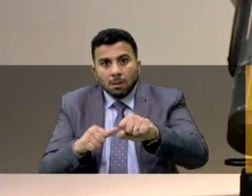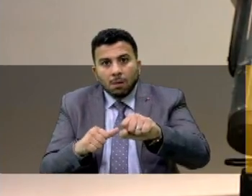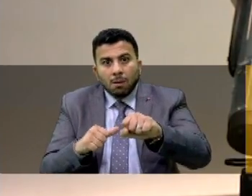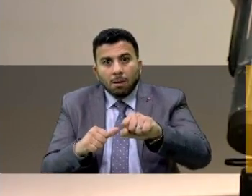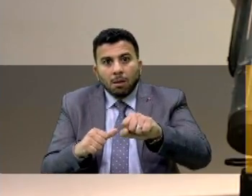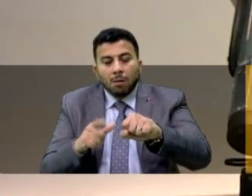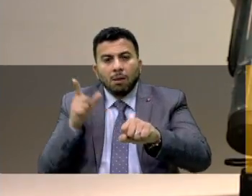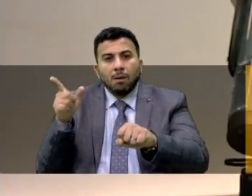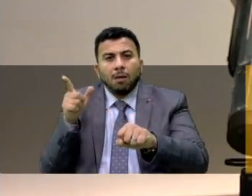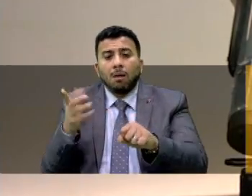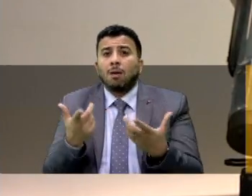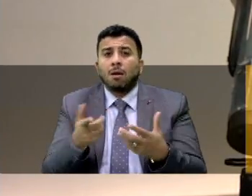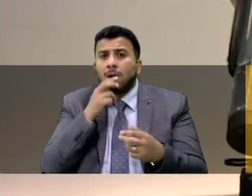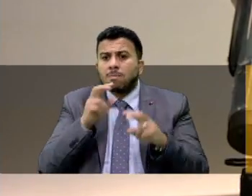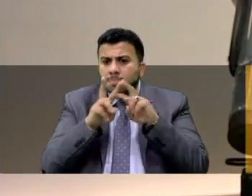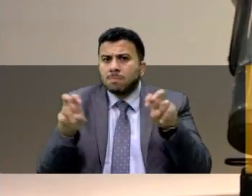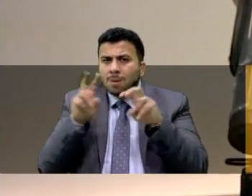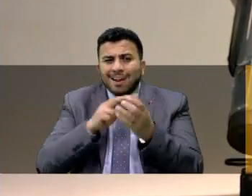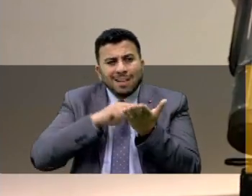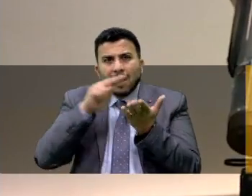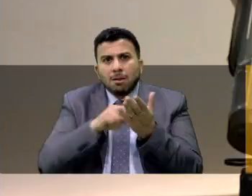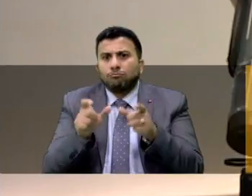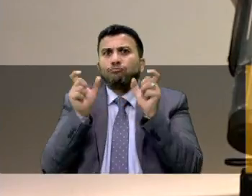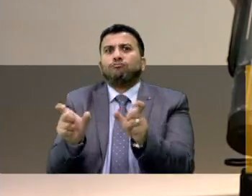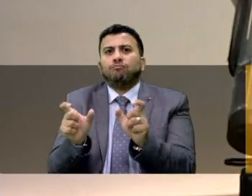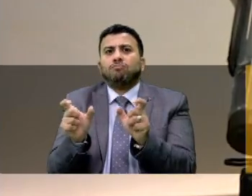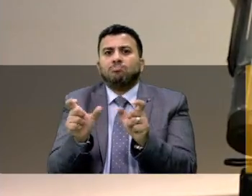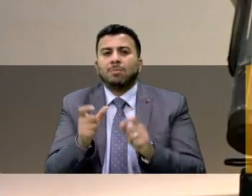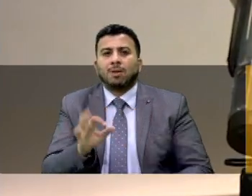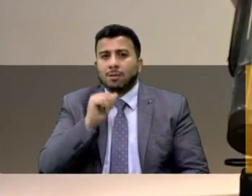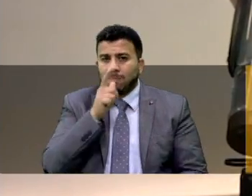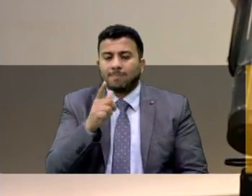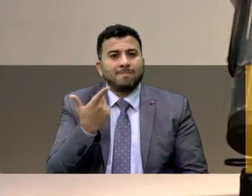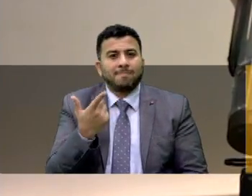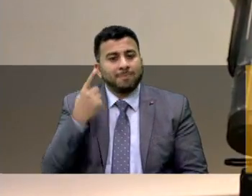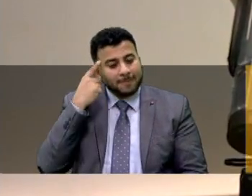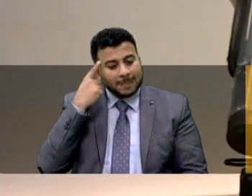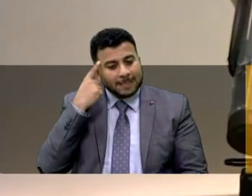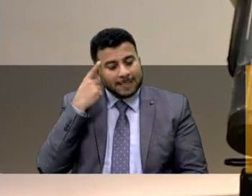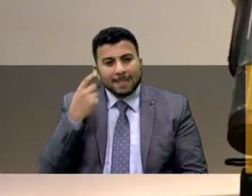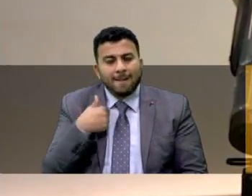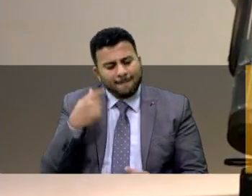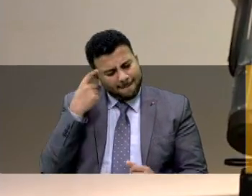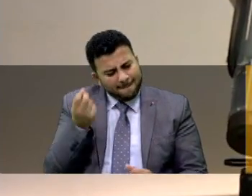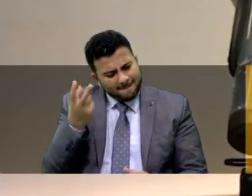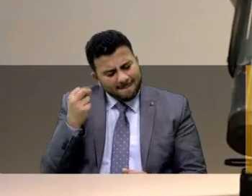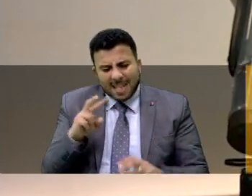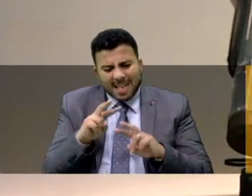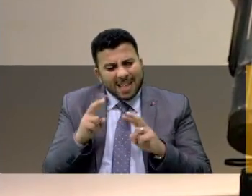ولن يتركوا رسائل إلا يكشفوا عليها. فأنا عملت طريقة كده،